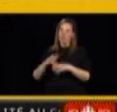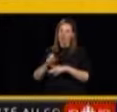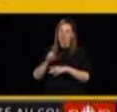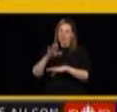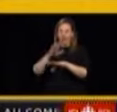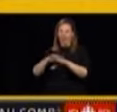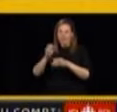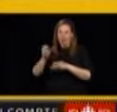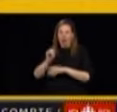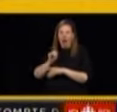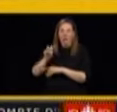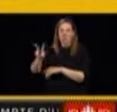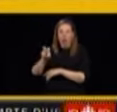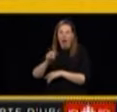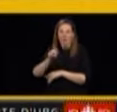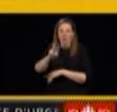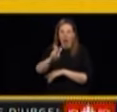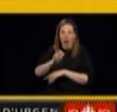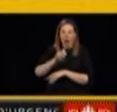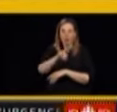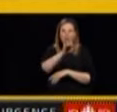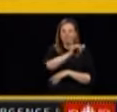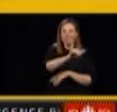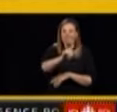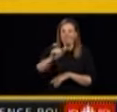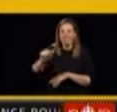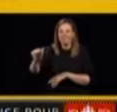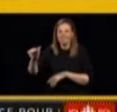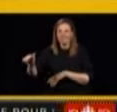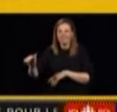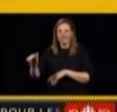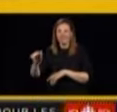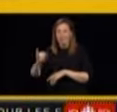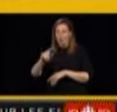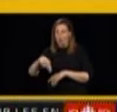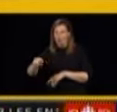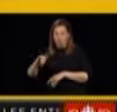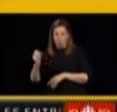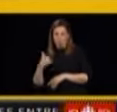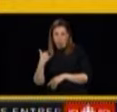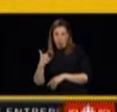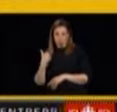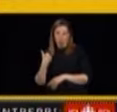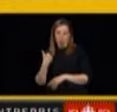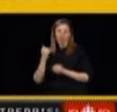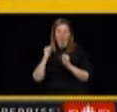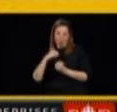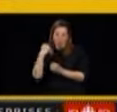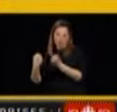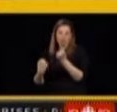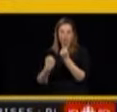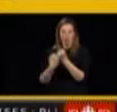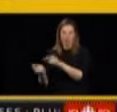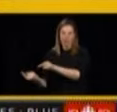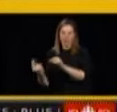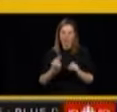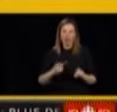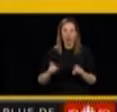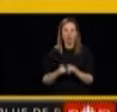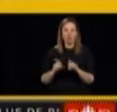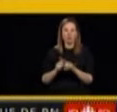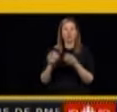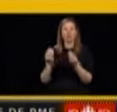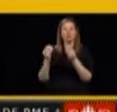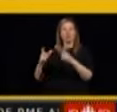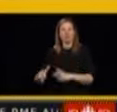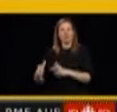Ça a tout été bien attaché, donc vous allez pouvoir, les plus jeunes, venir nous donner un coup de main dans les